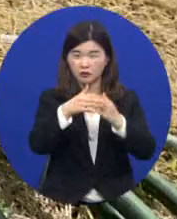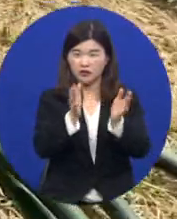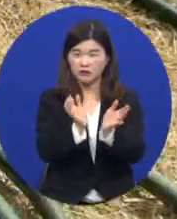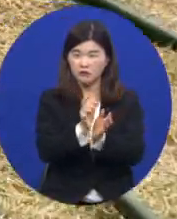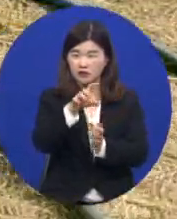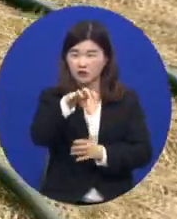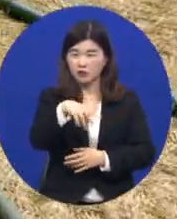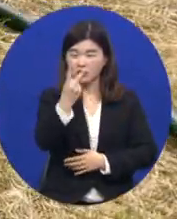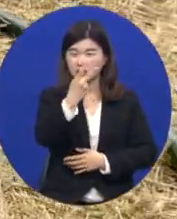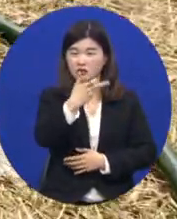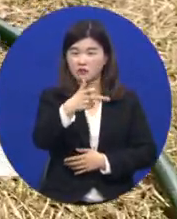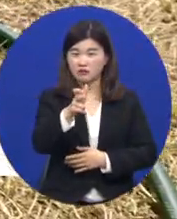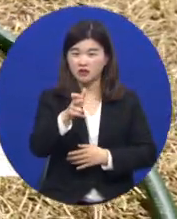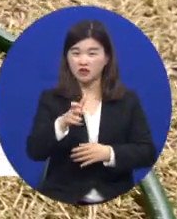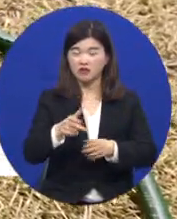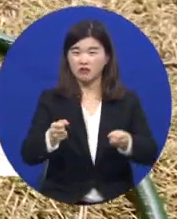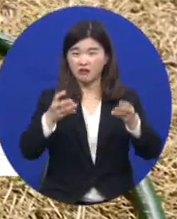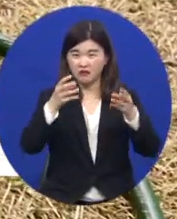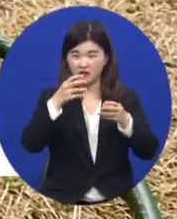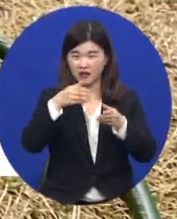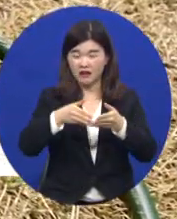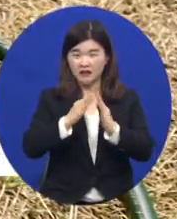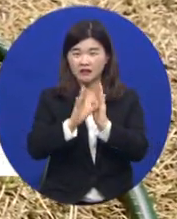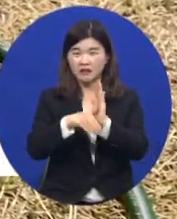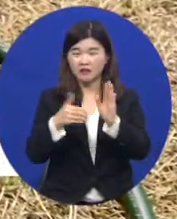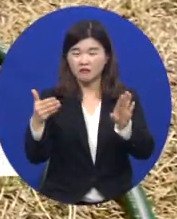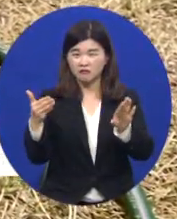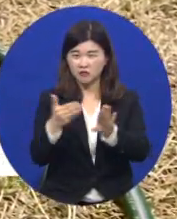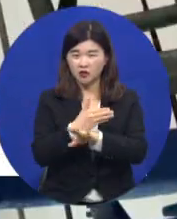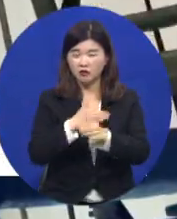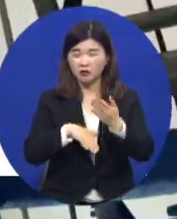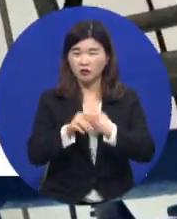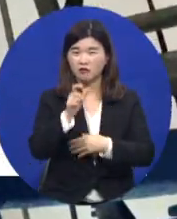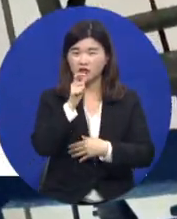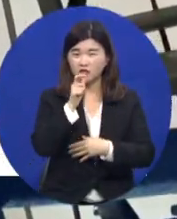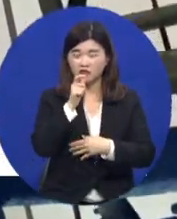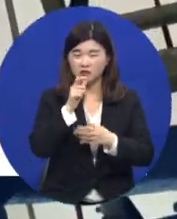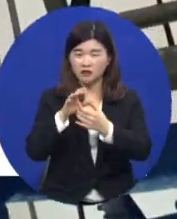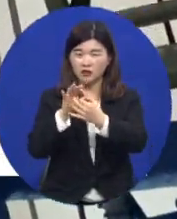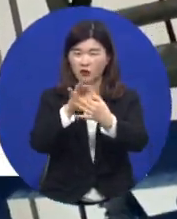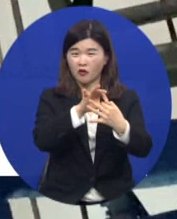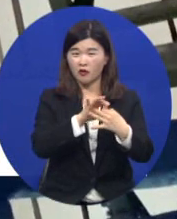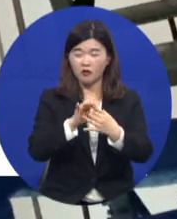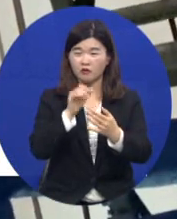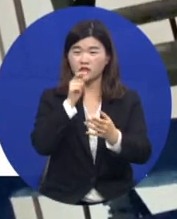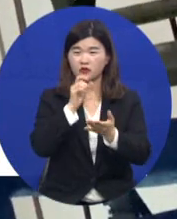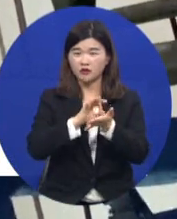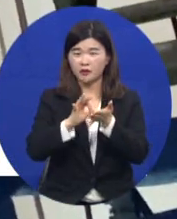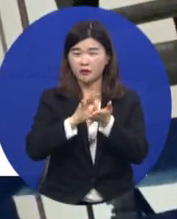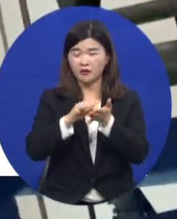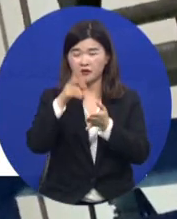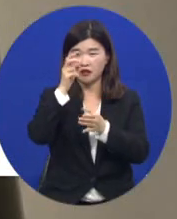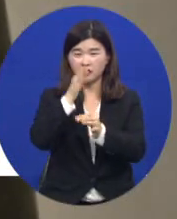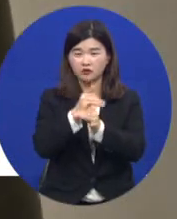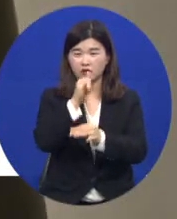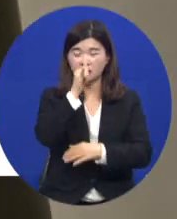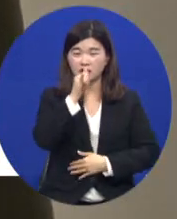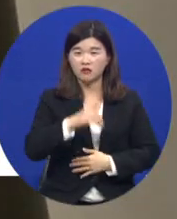업체가 2017년 건축 당시부터 농업용수 배관과 수조를 연결해 물을 사용한 것으로